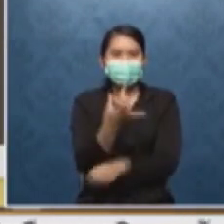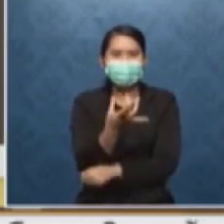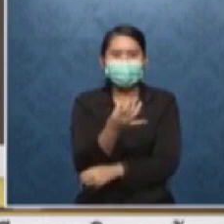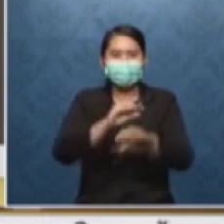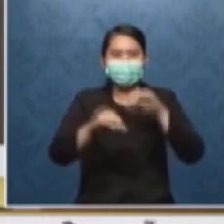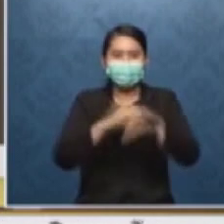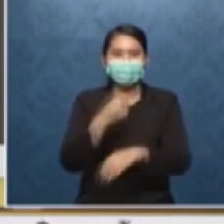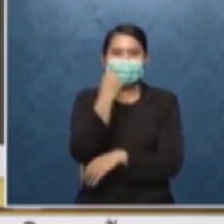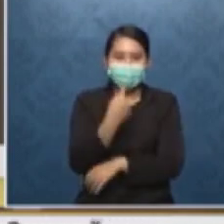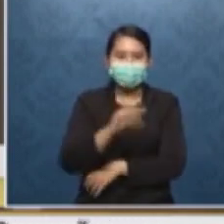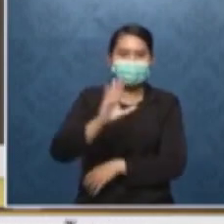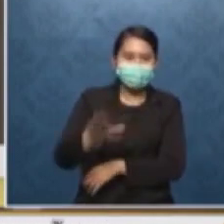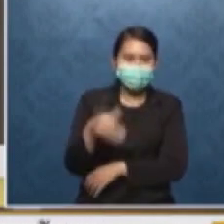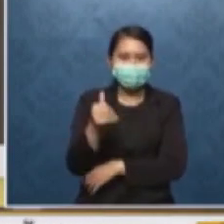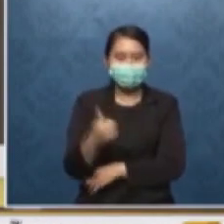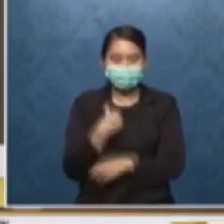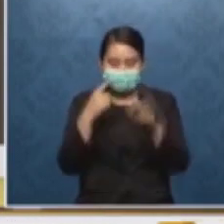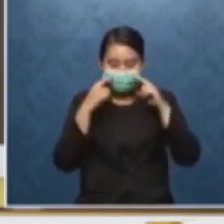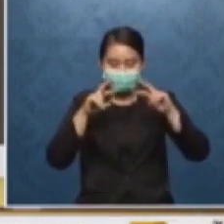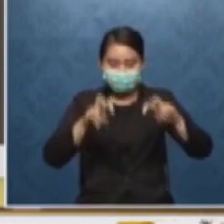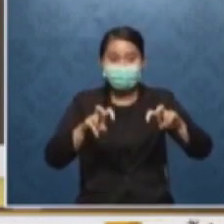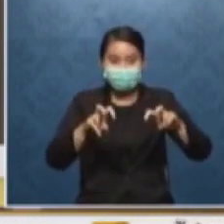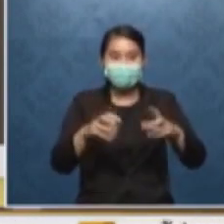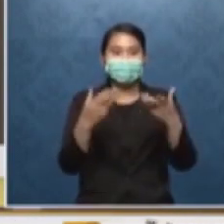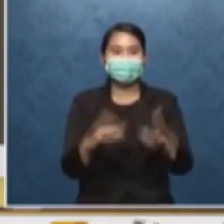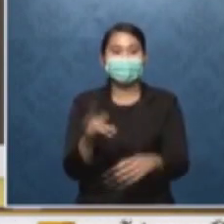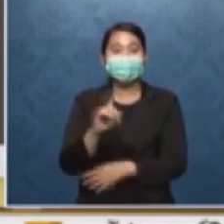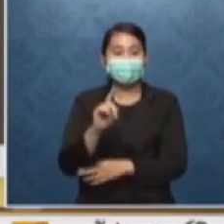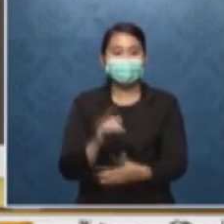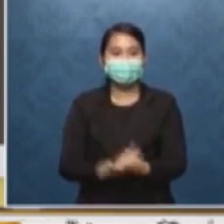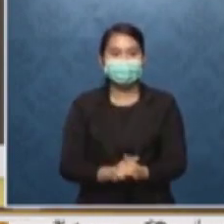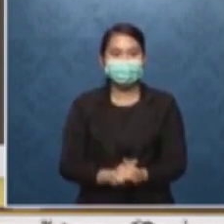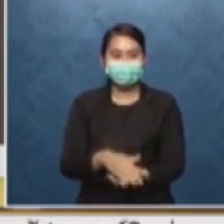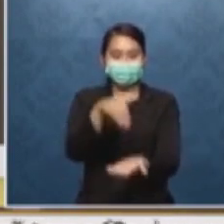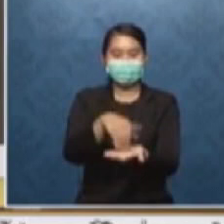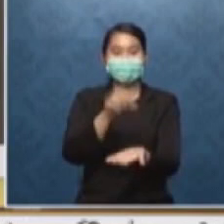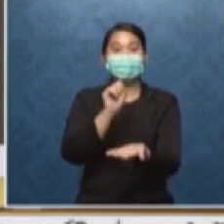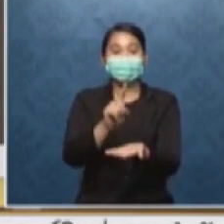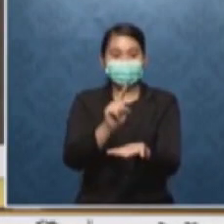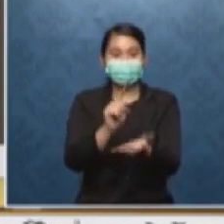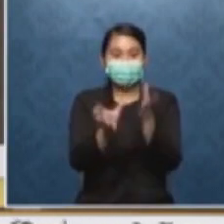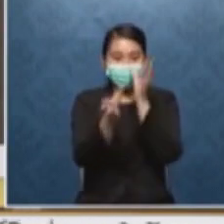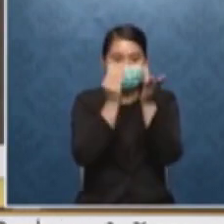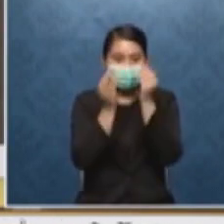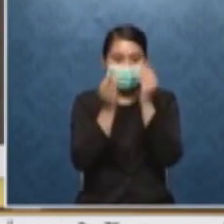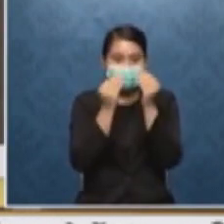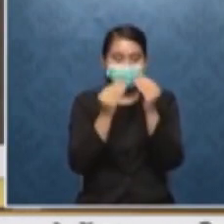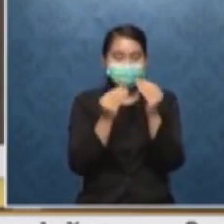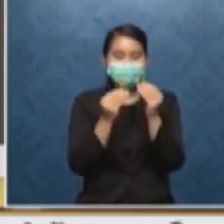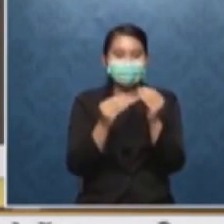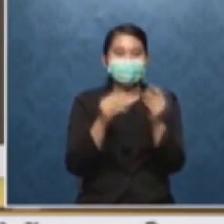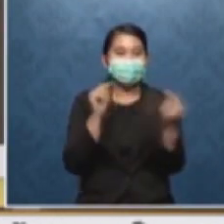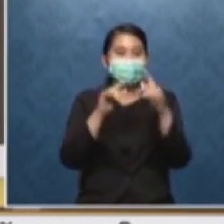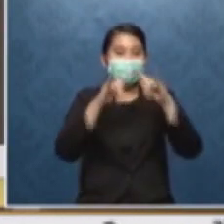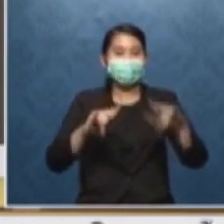ใครจะฟื้นใครจะฟูเข้าไปดูกันจริงๆสุดท้ายตั้งศูนย์การเรียนรู้ในค่ายทหารร้อยห้าสิบเจ็ดแห่ง